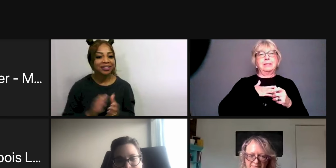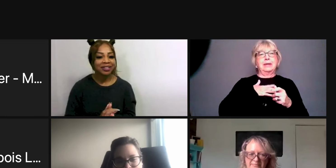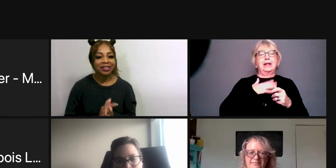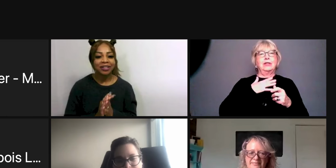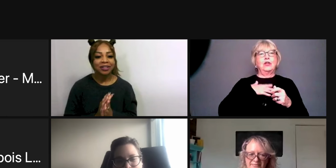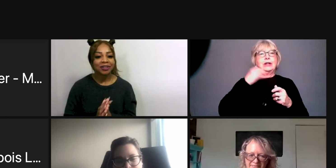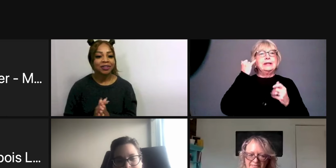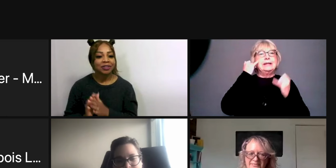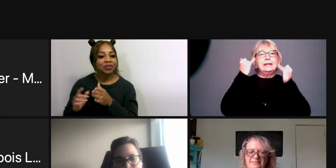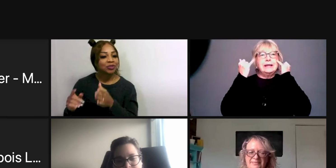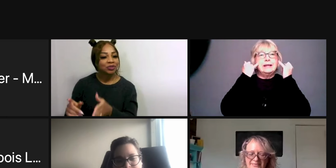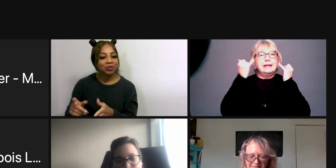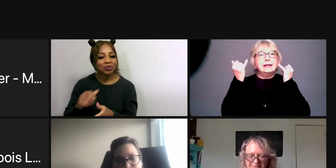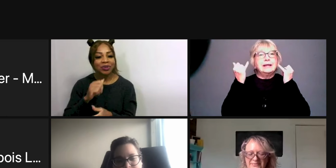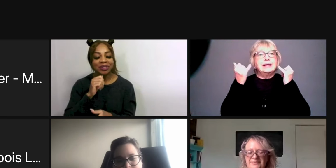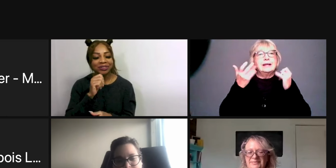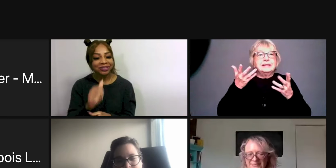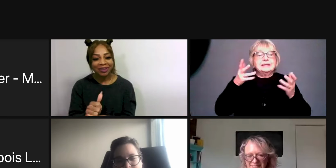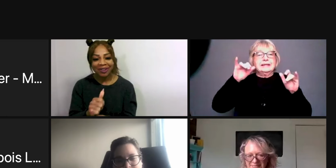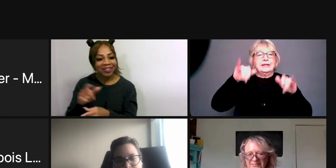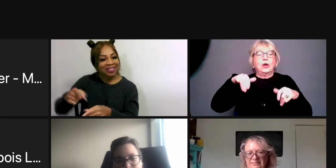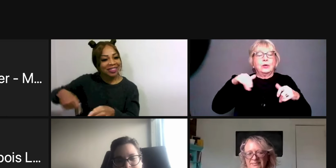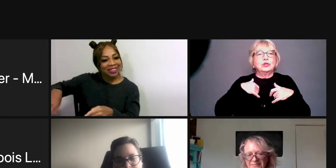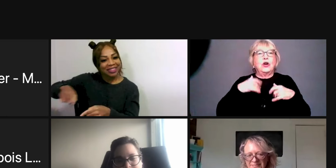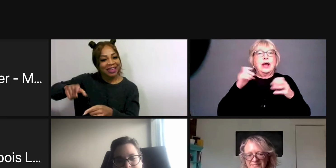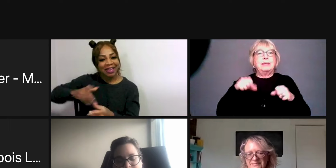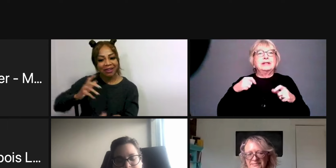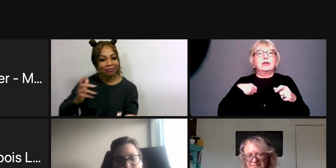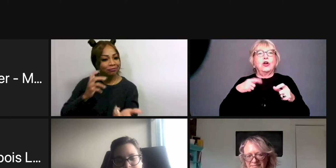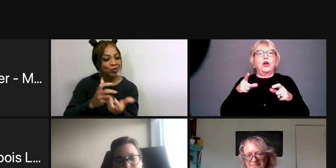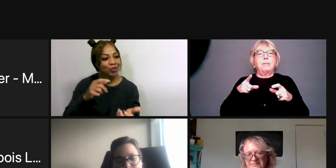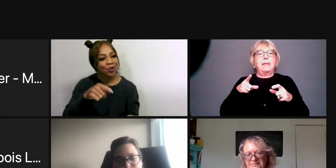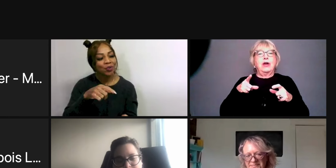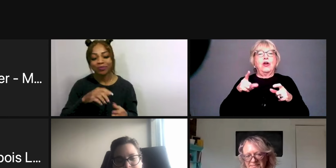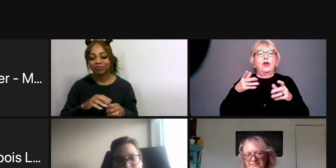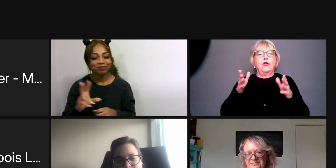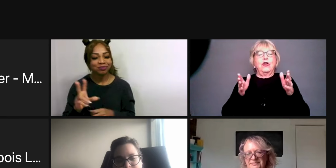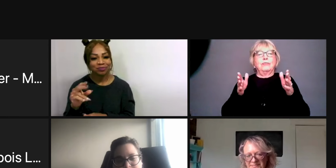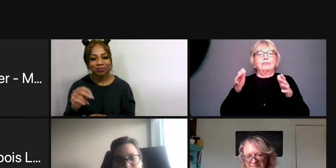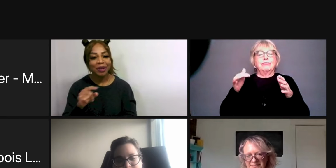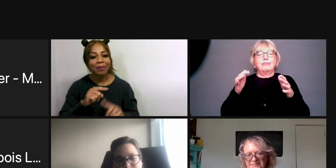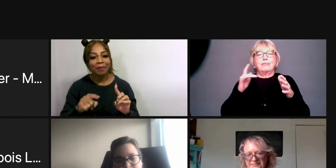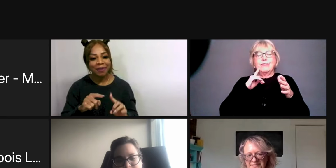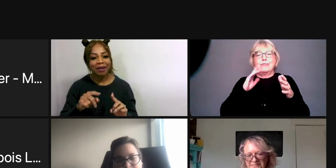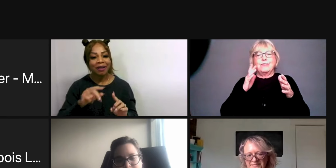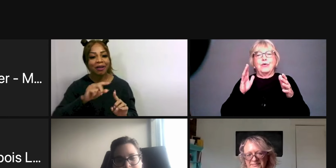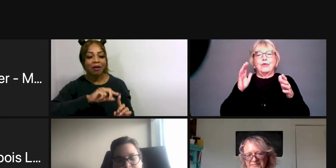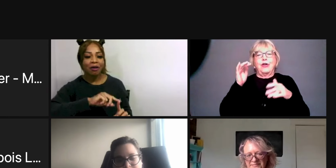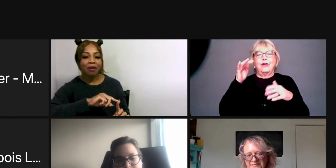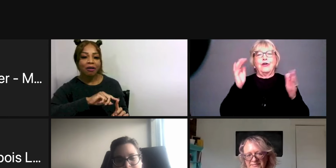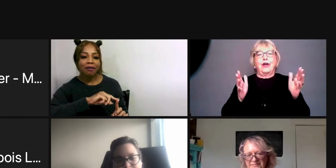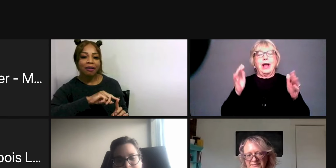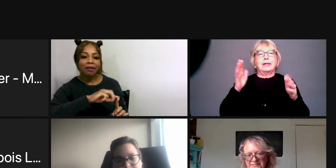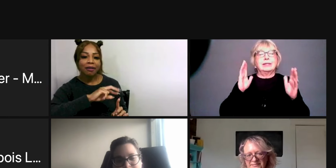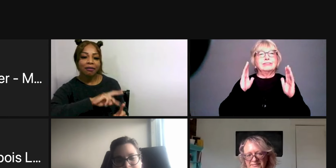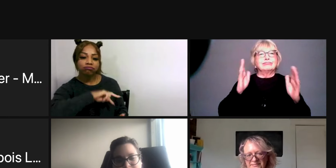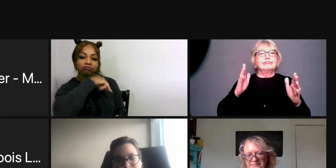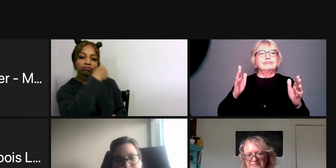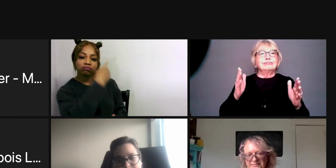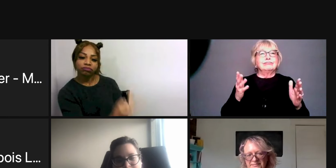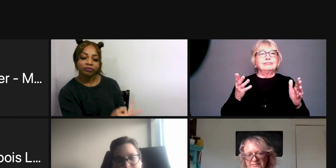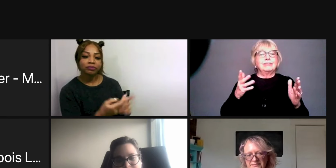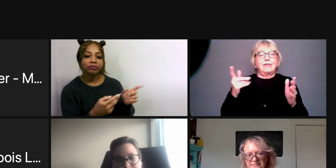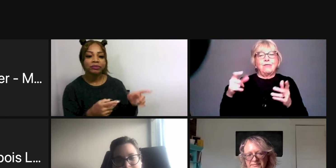c'est là que tout d'un coup on recadre un peu la situation et ce n'est pas la question n'est pas de savoir si les